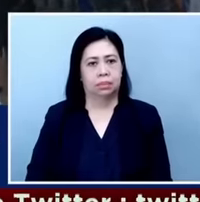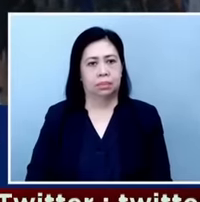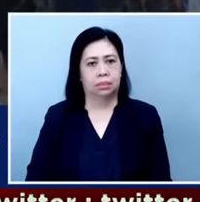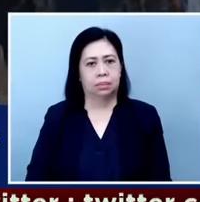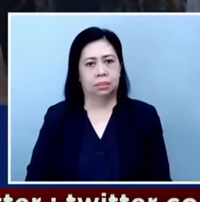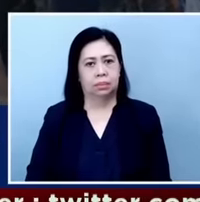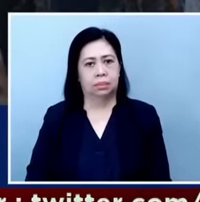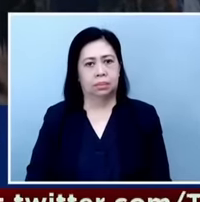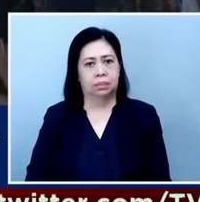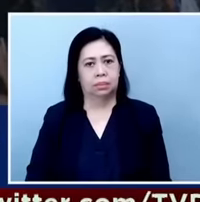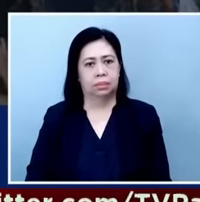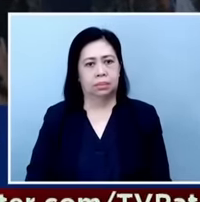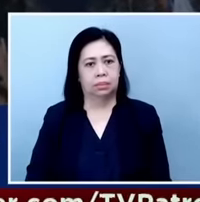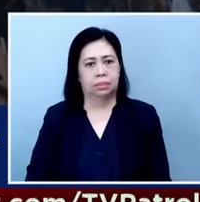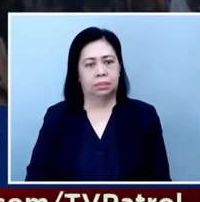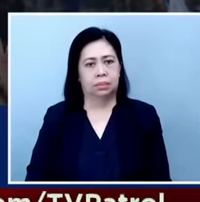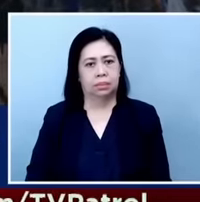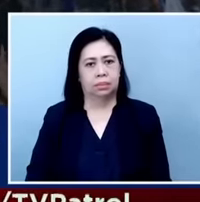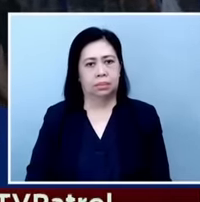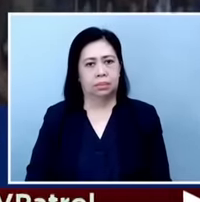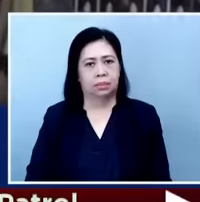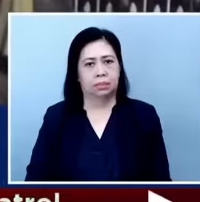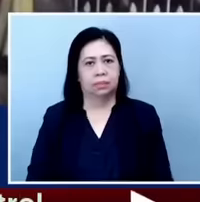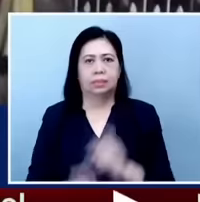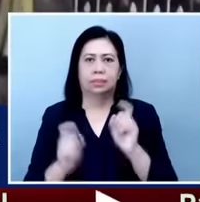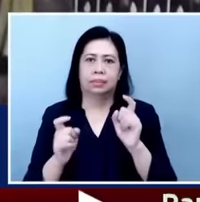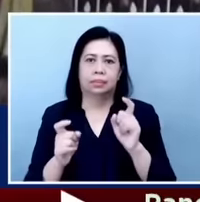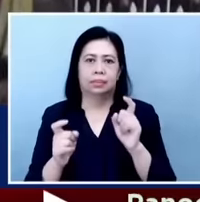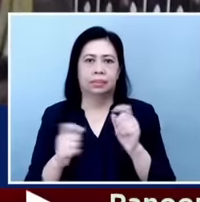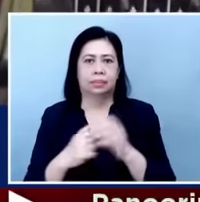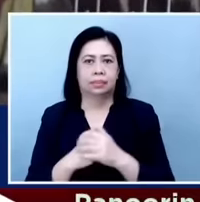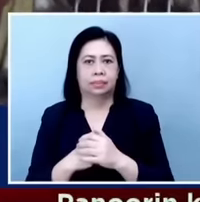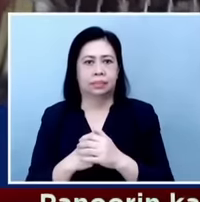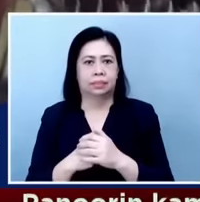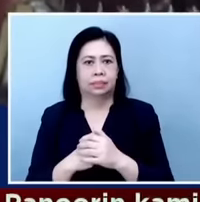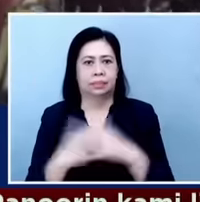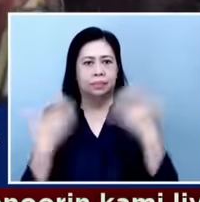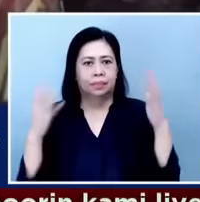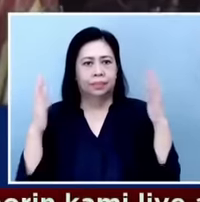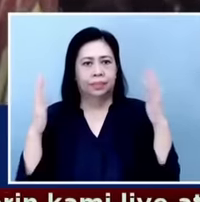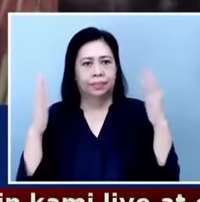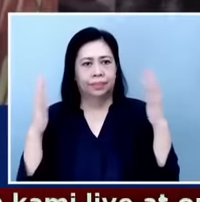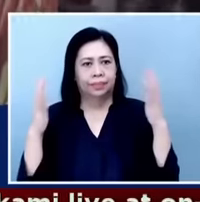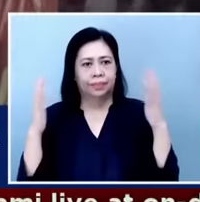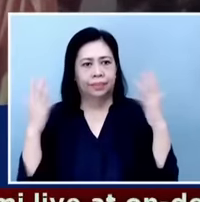Eh, hindi na gumagalaw ngayon. Yun, yun, yun, yun, yun. Nakapasok na. Oh, palakpakan!